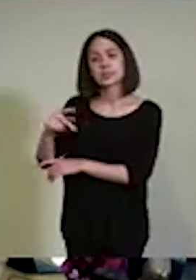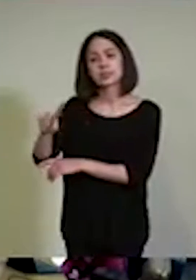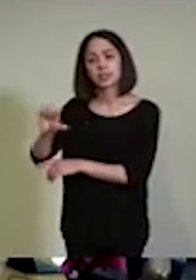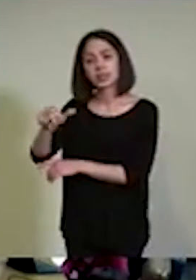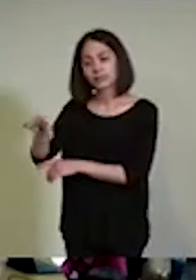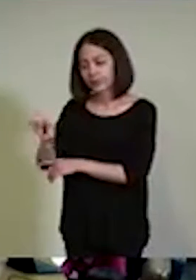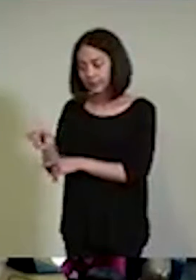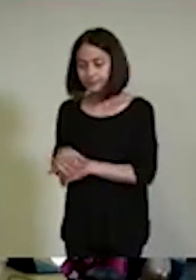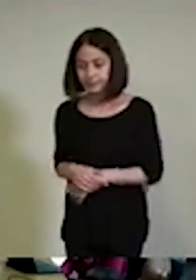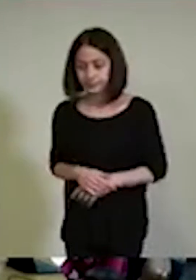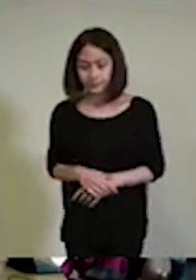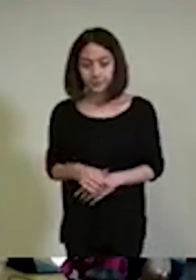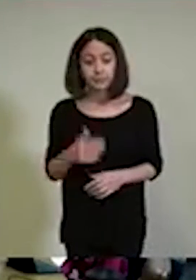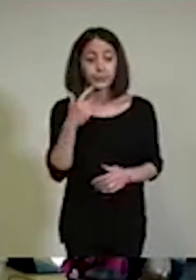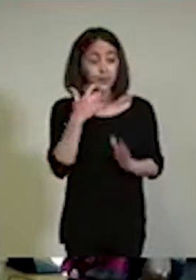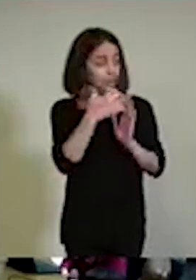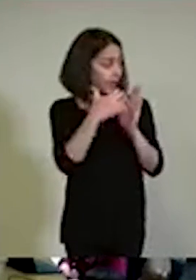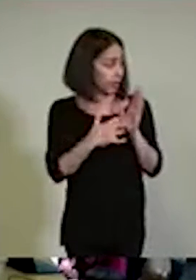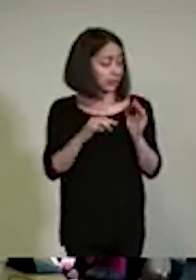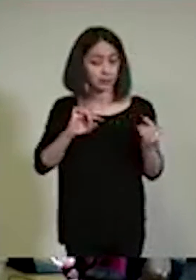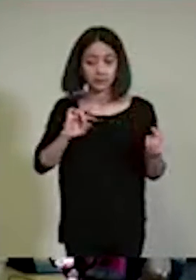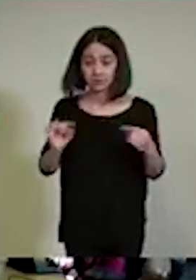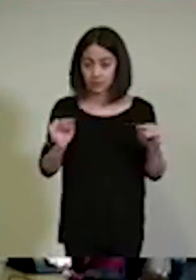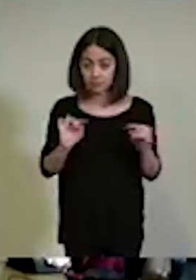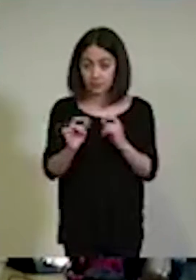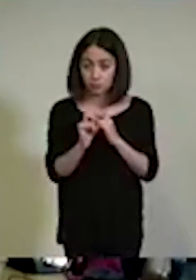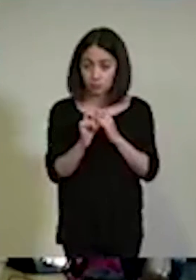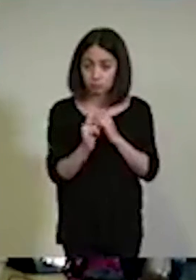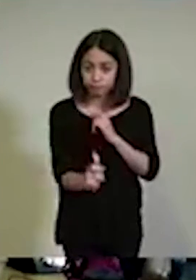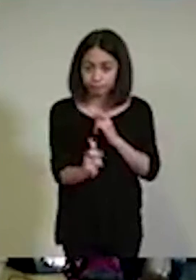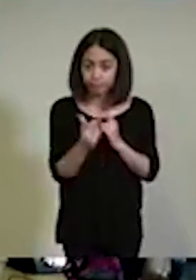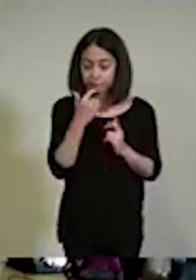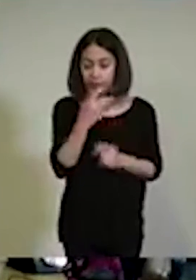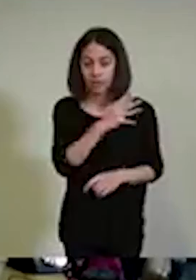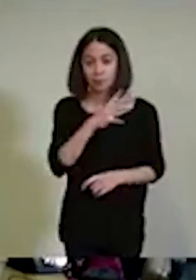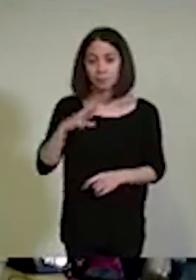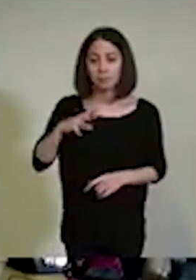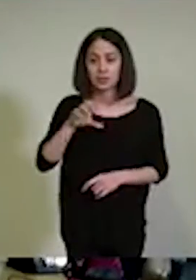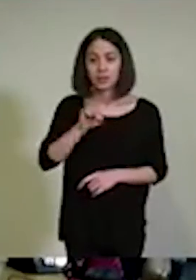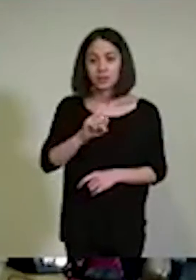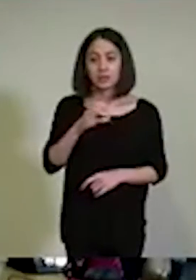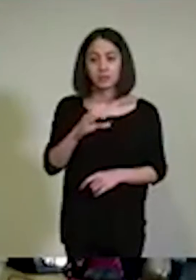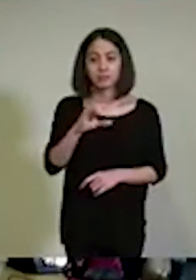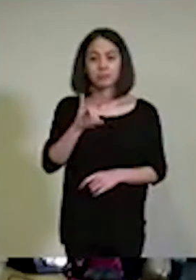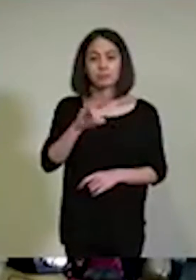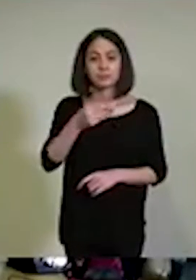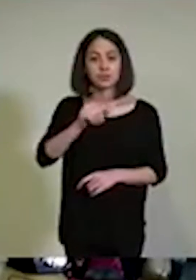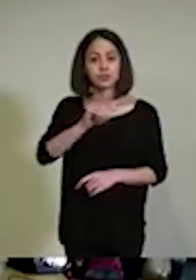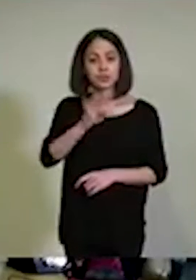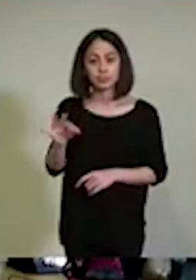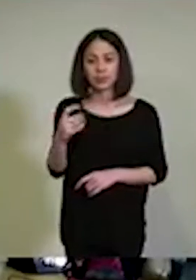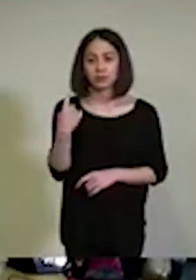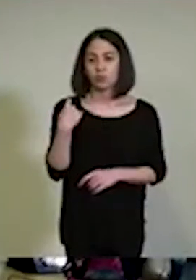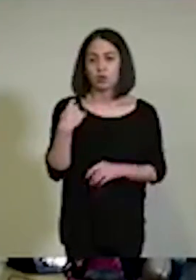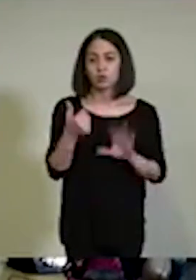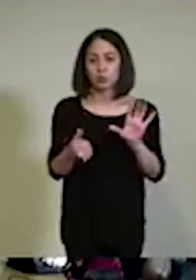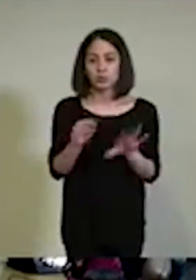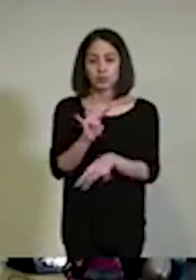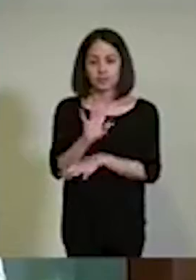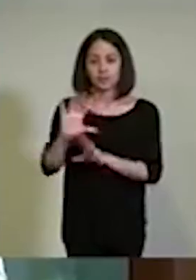Libération. Suivante, pardon, la délégation de Madame Sylvie Schmitt, la délibération 64.